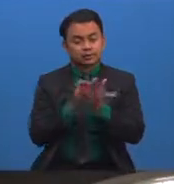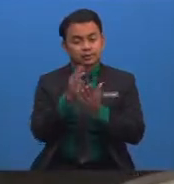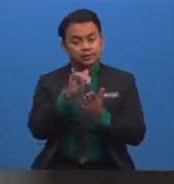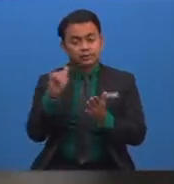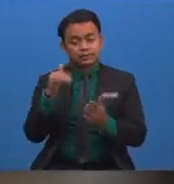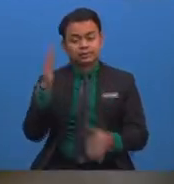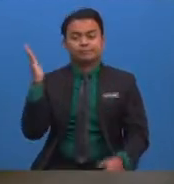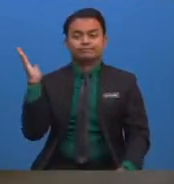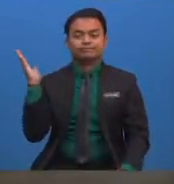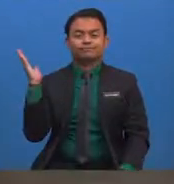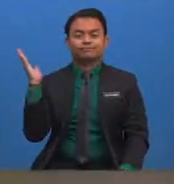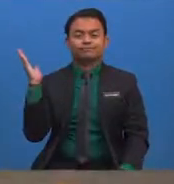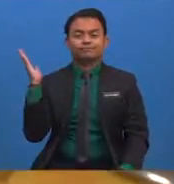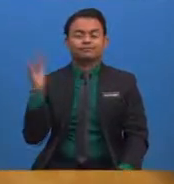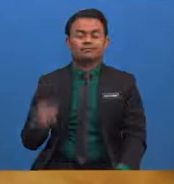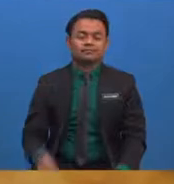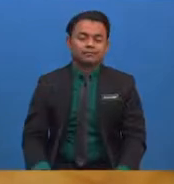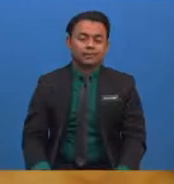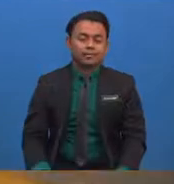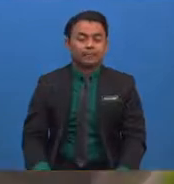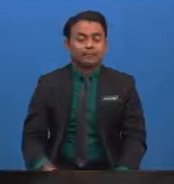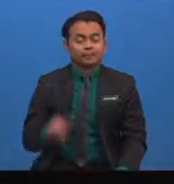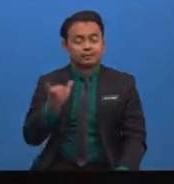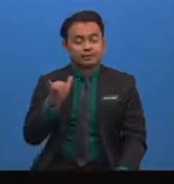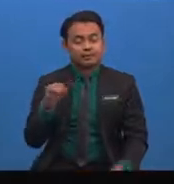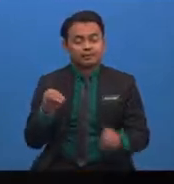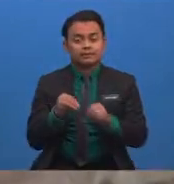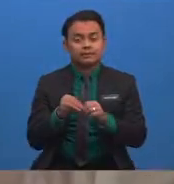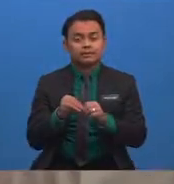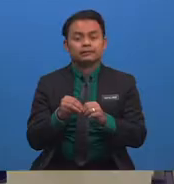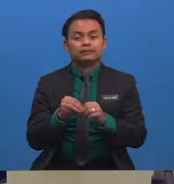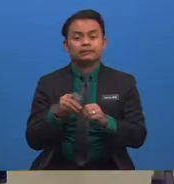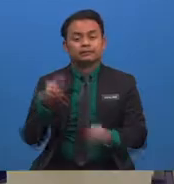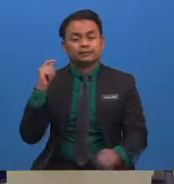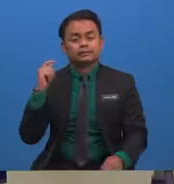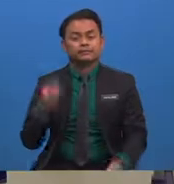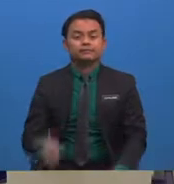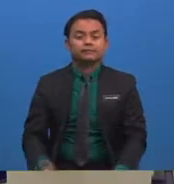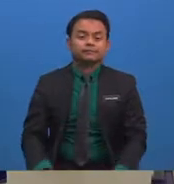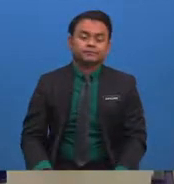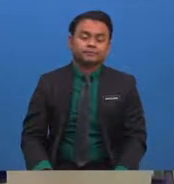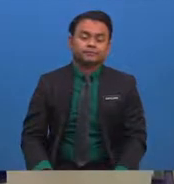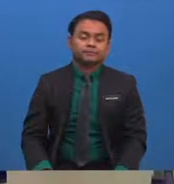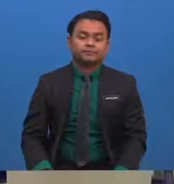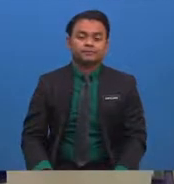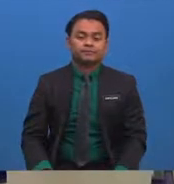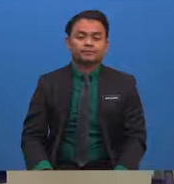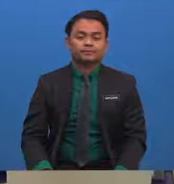10 batang kangkung. Seperti kacang, kangkung yang digunakan mestilah berkeadaan